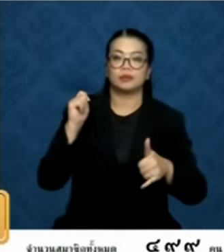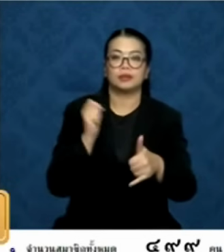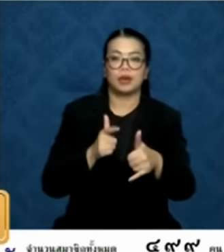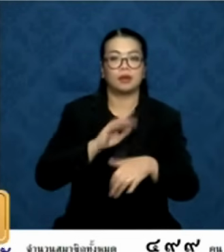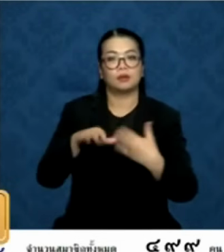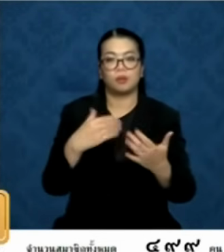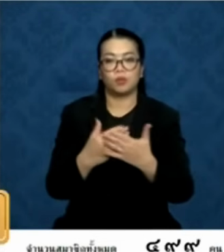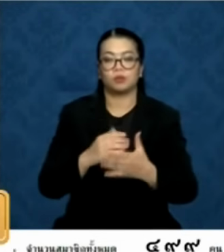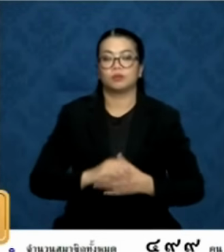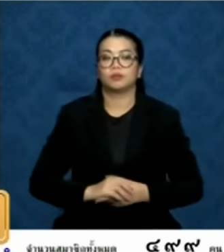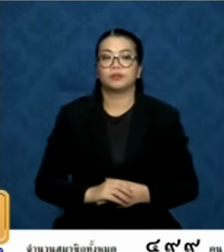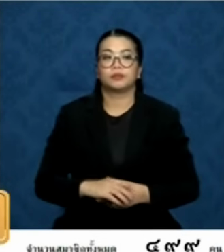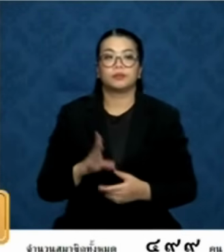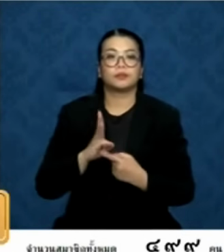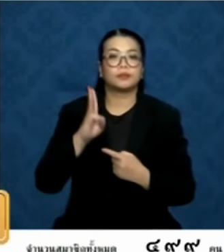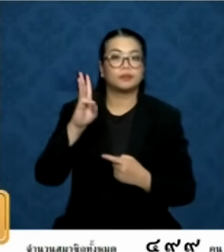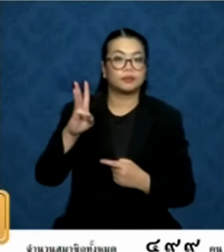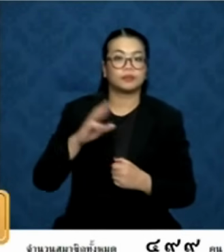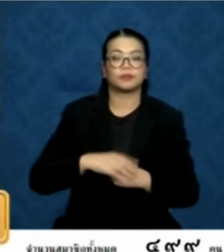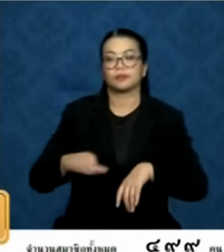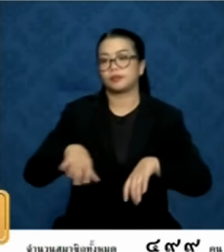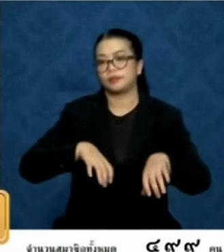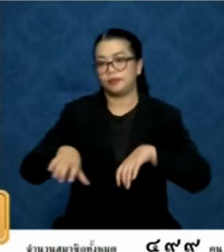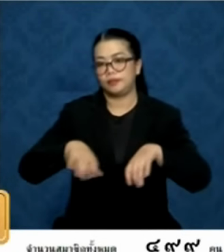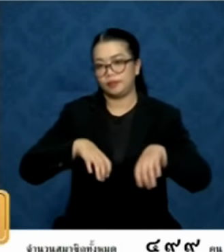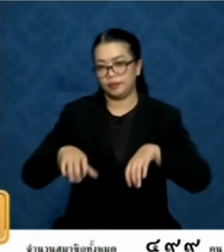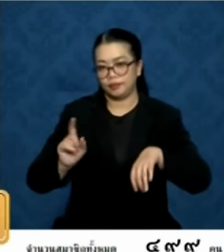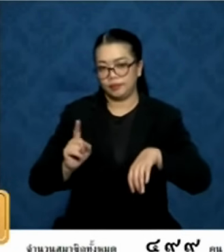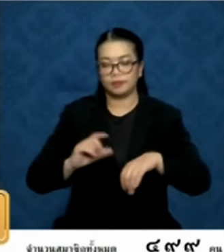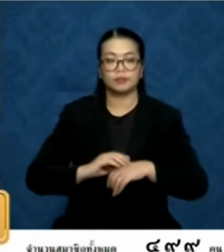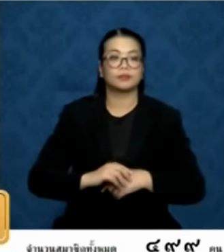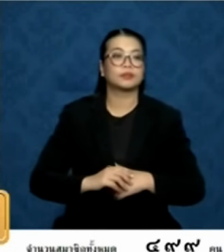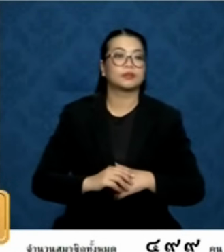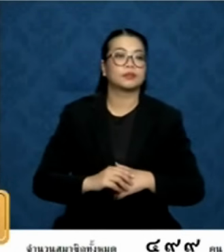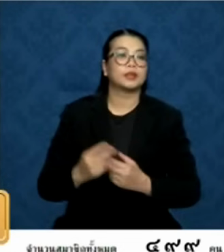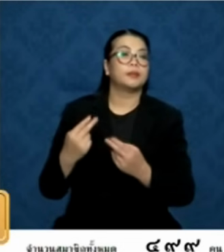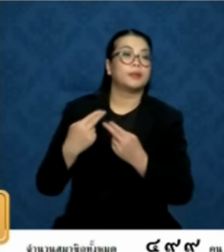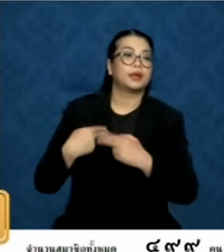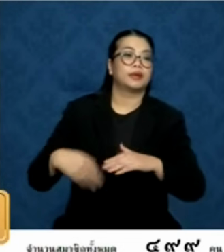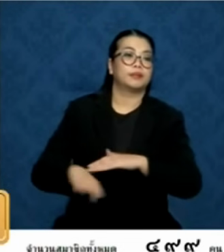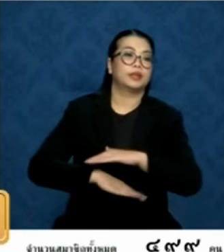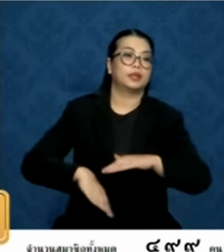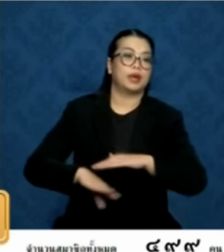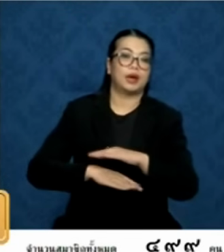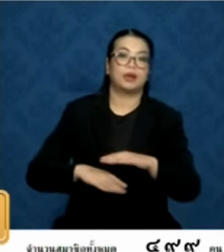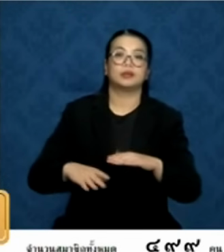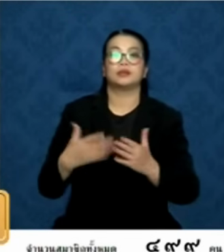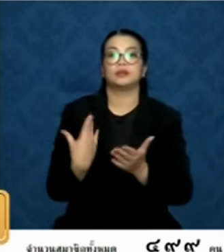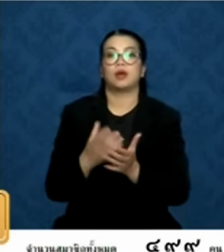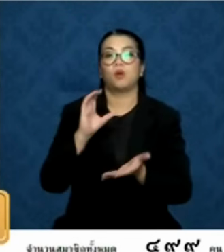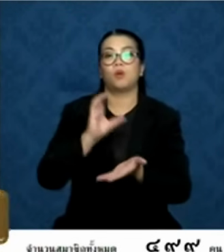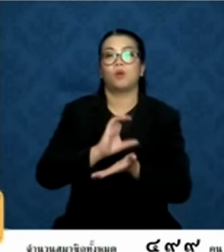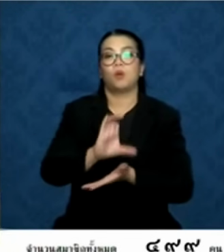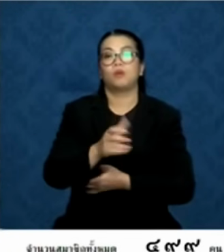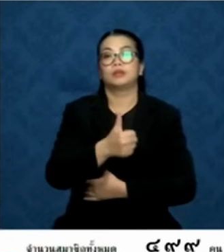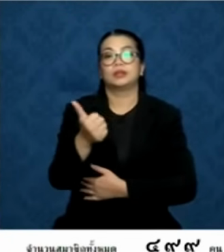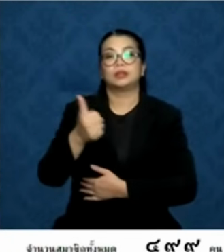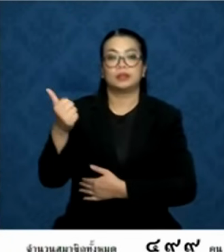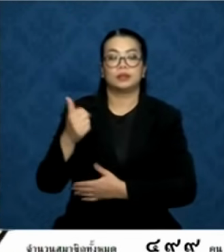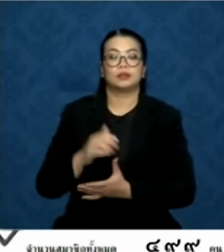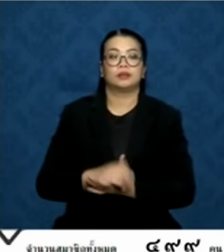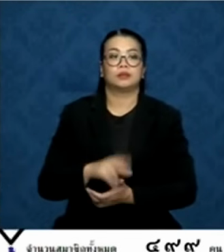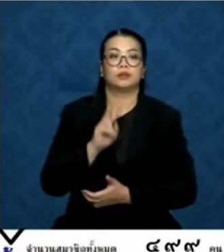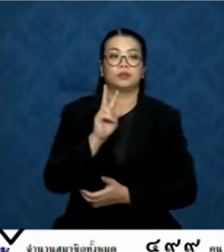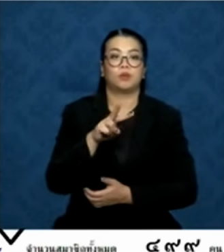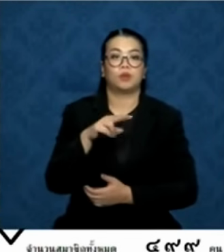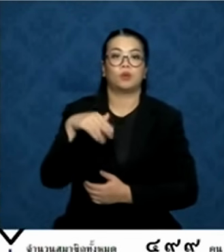ข้อ6การดำเนินงานภารกิจพื้นฐานและภารกิจอื่นๆงบประมาณ 21,241.5 ล้านบ